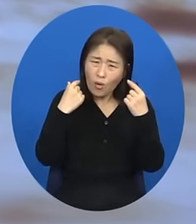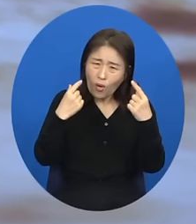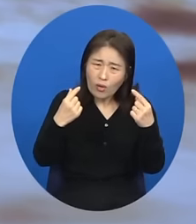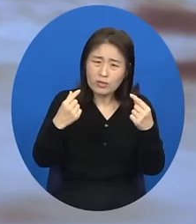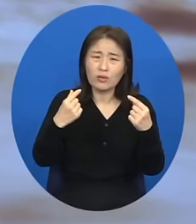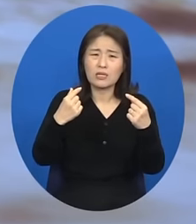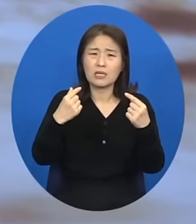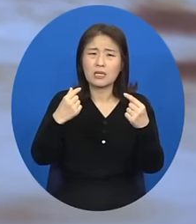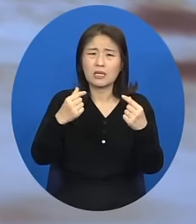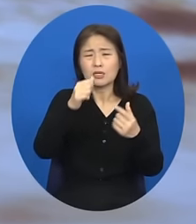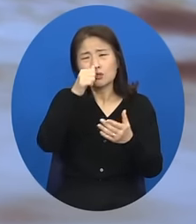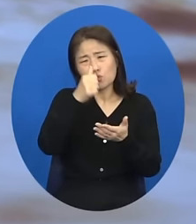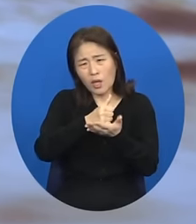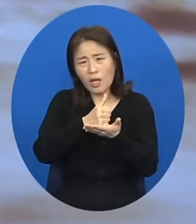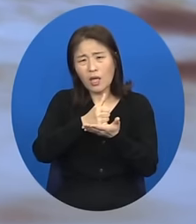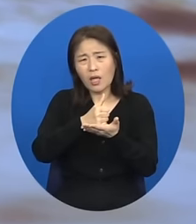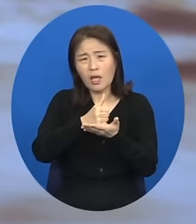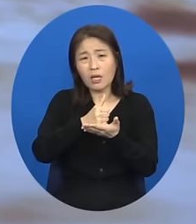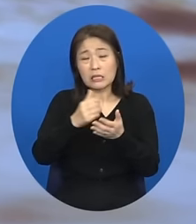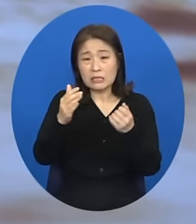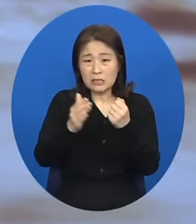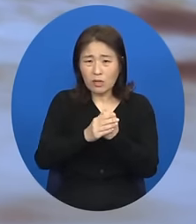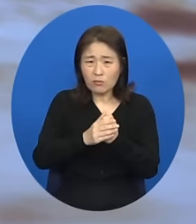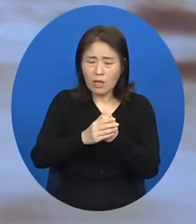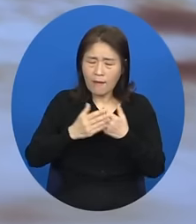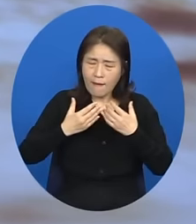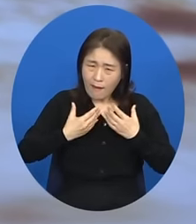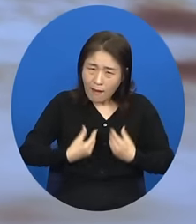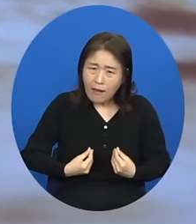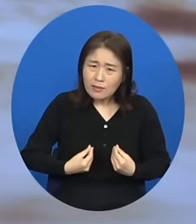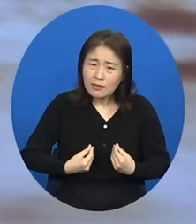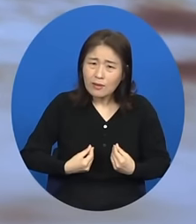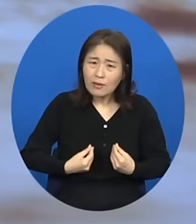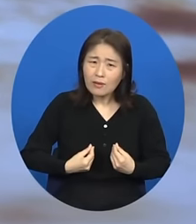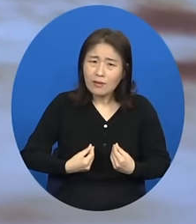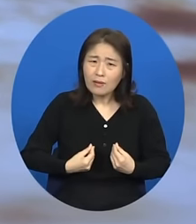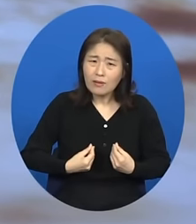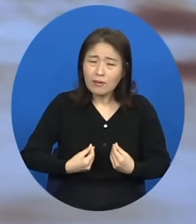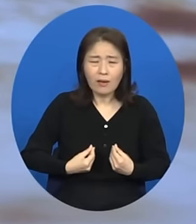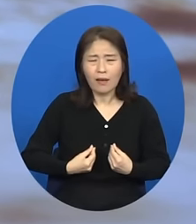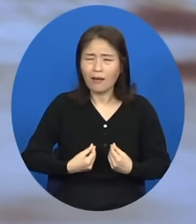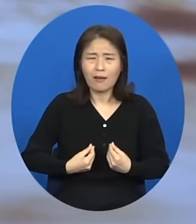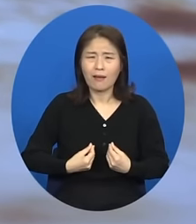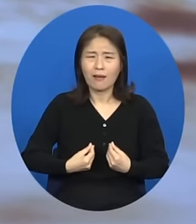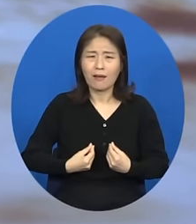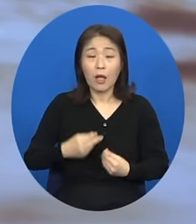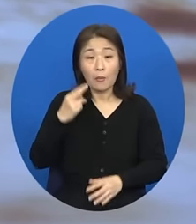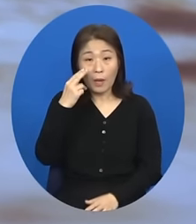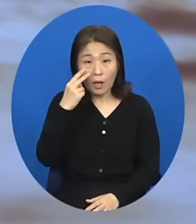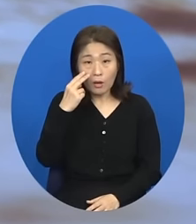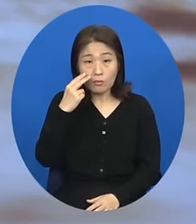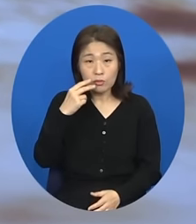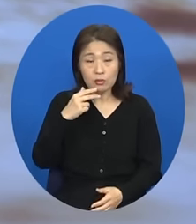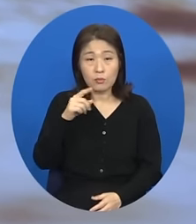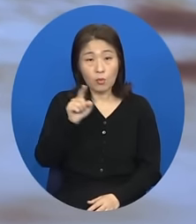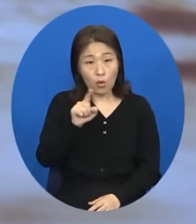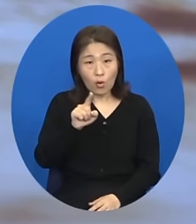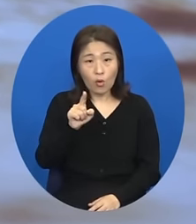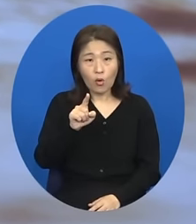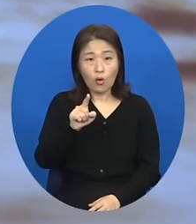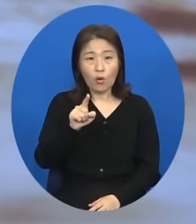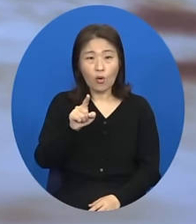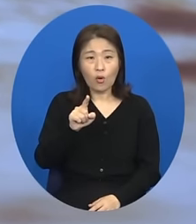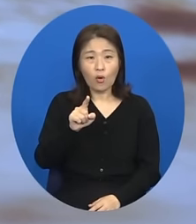면이 남아있구나 하면서 좌절해야 되잖아요. 그런데 바울은 그렇지 않았어요. 왜냐면요, 그는